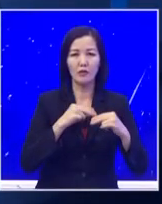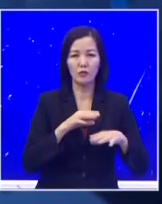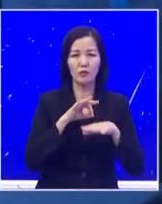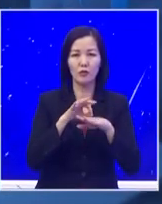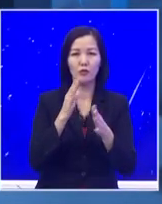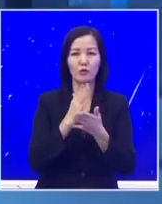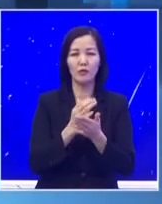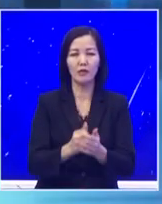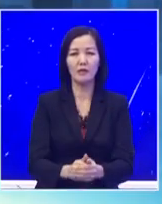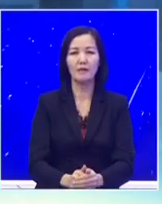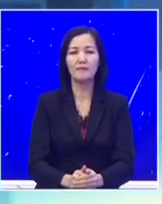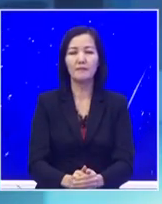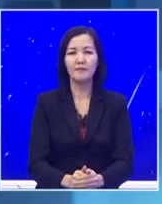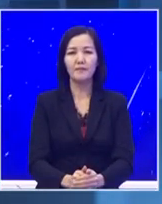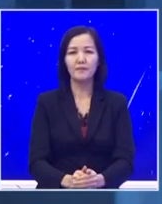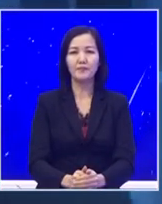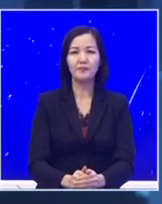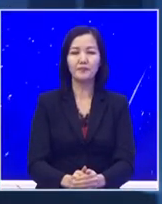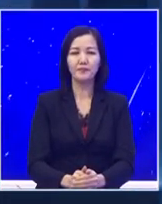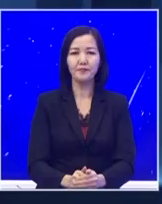Мадина Берқызы, Жетісу телеарнасы.